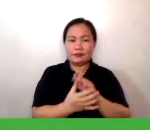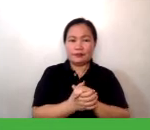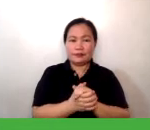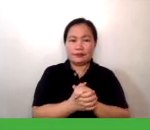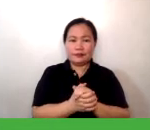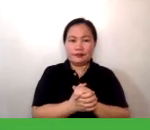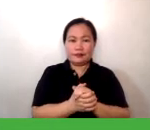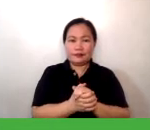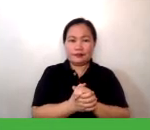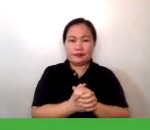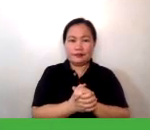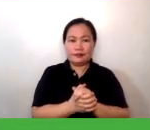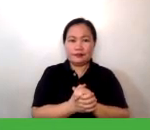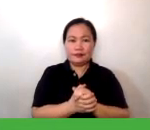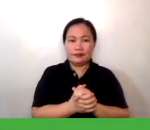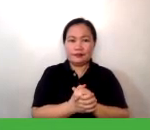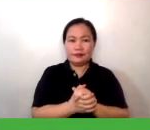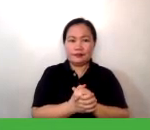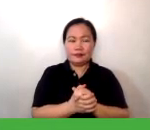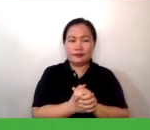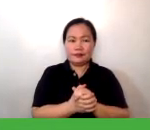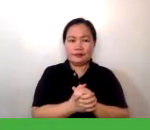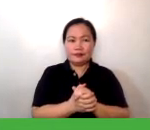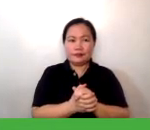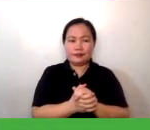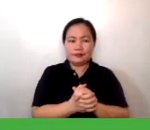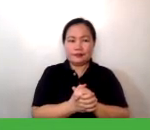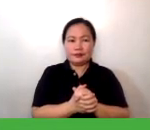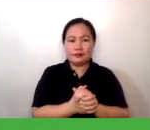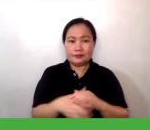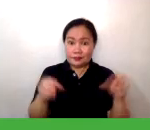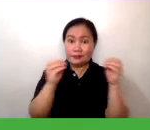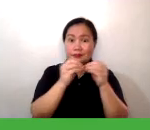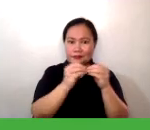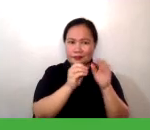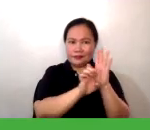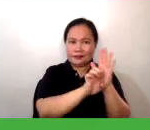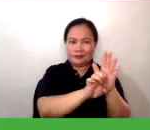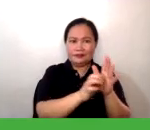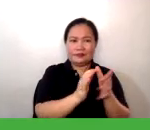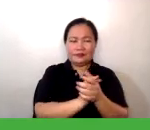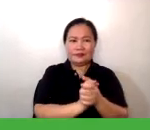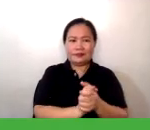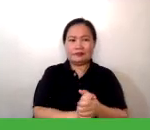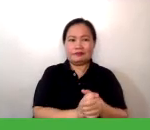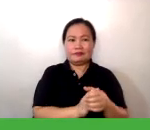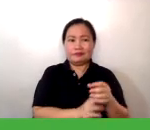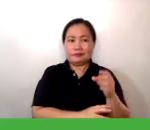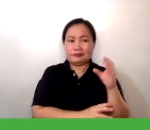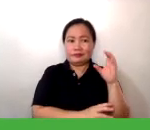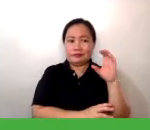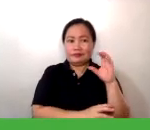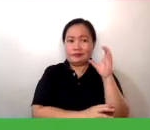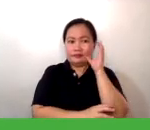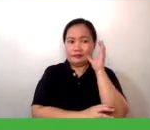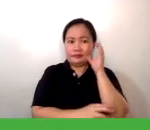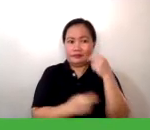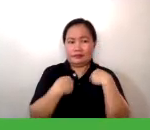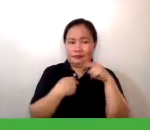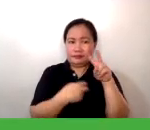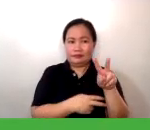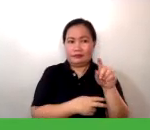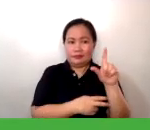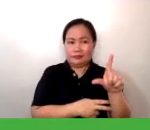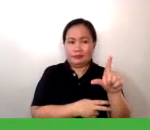is 0.0674. Okay. Let's have more. So, Kara